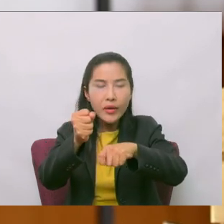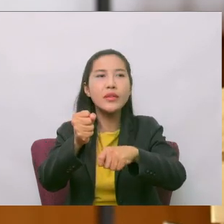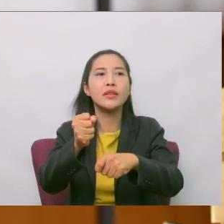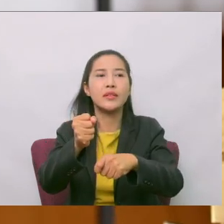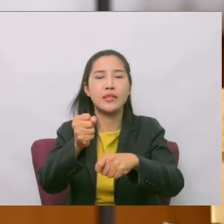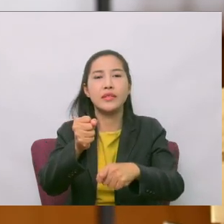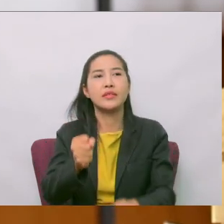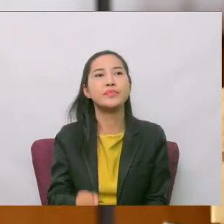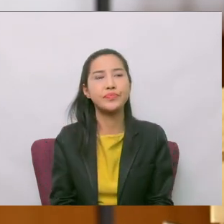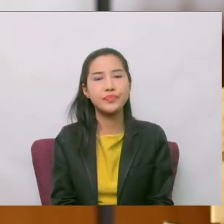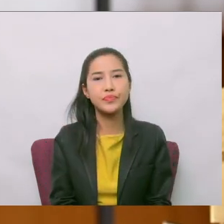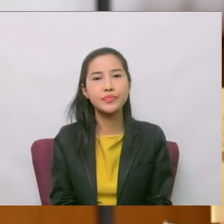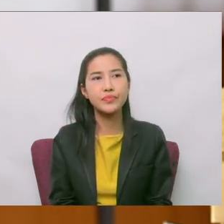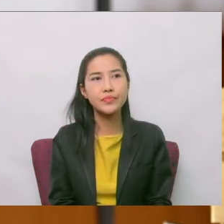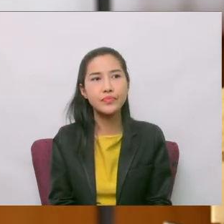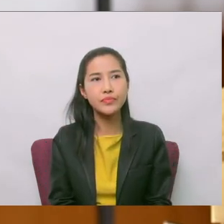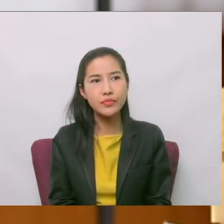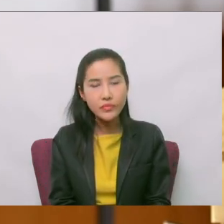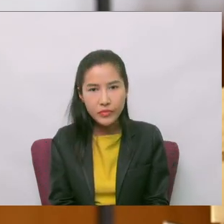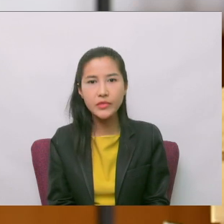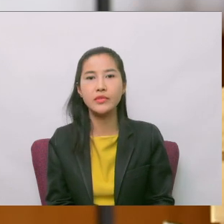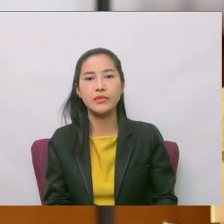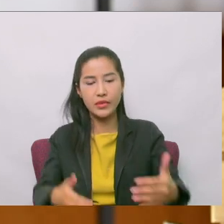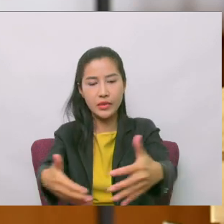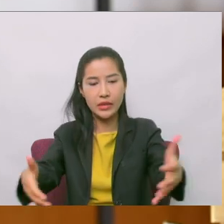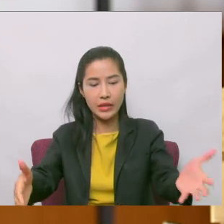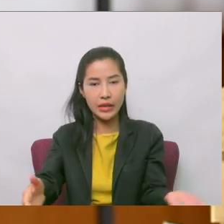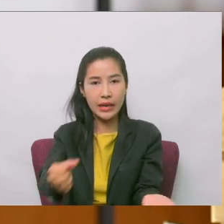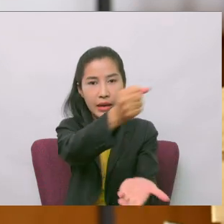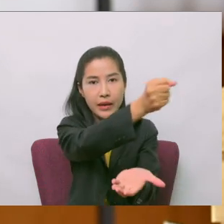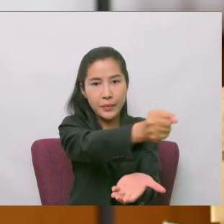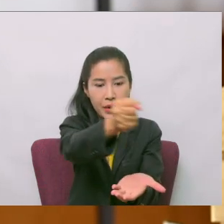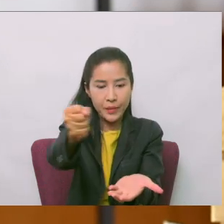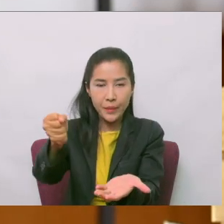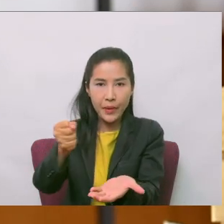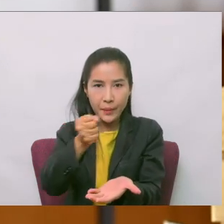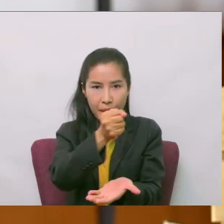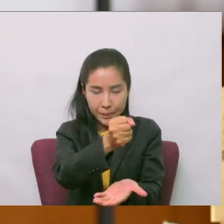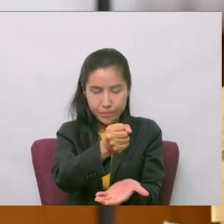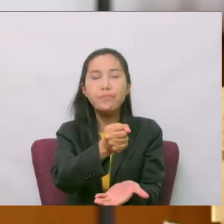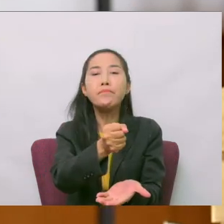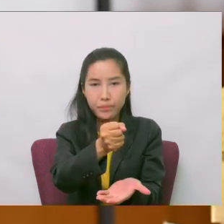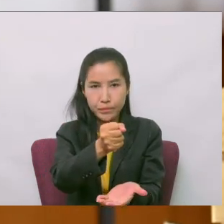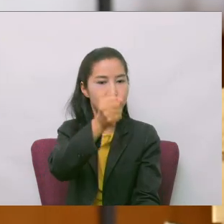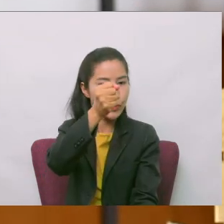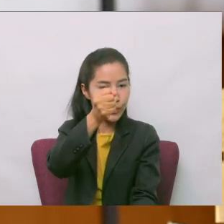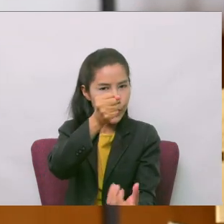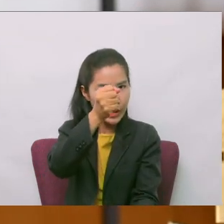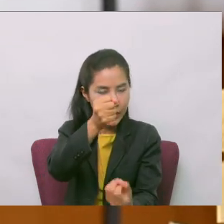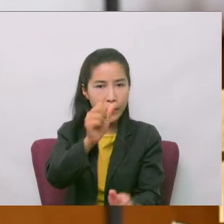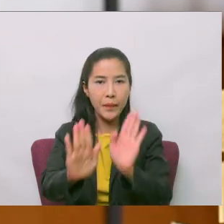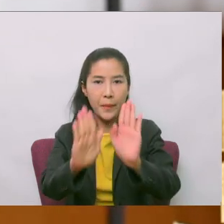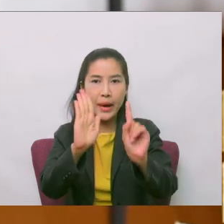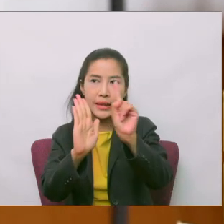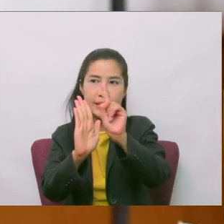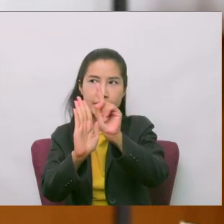ไปทำการนึ่งนะคะประมาณสัก 15-20 นาทีแล้วเราค่อยเอามาใช้นะค